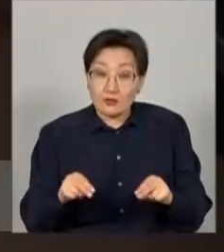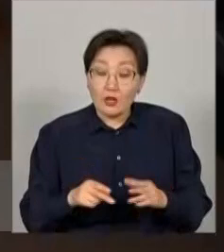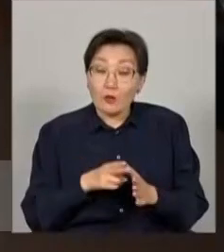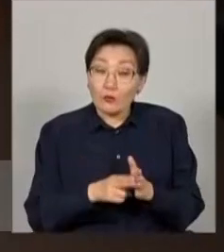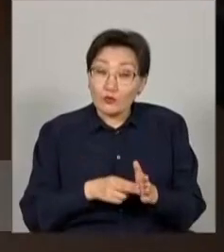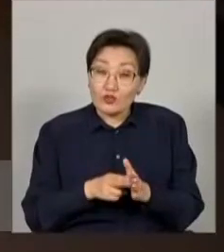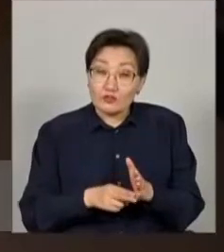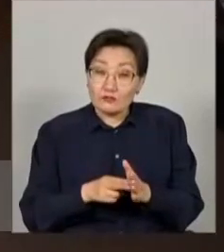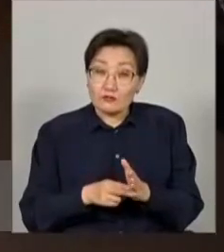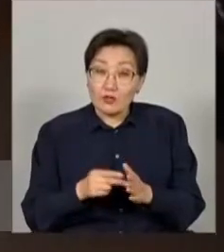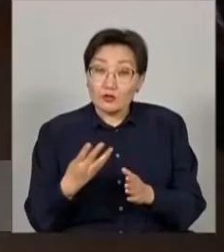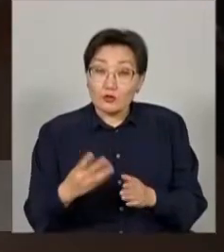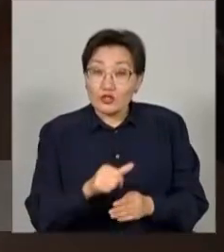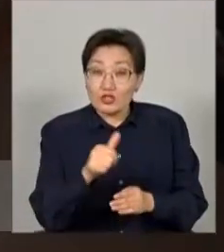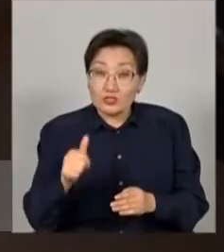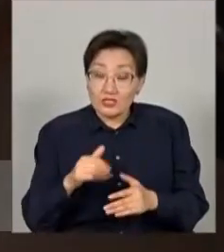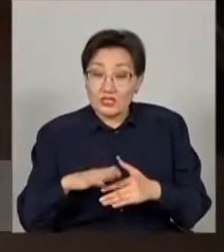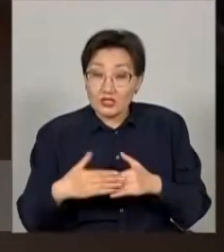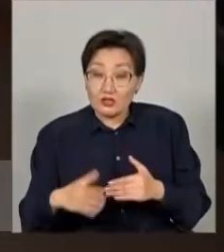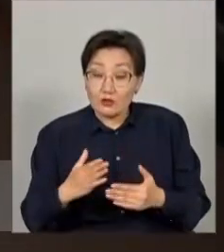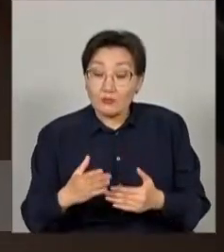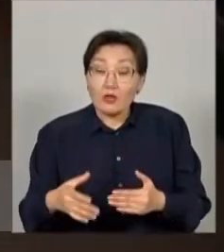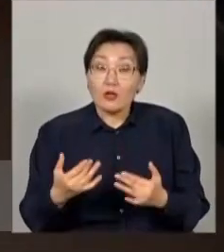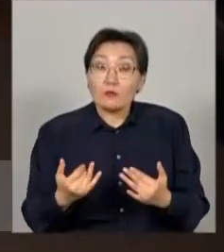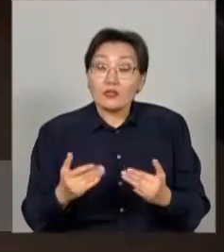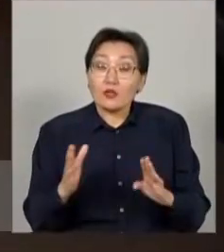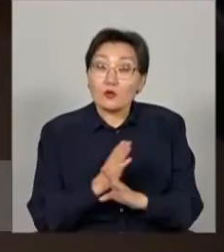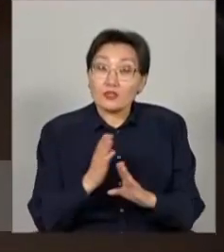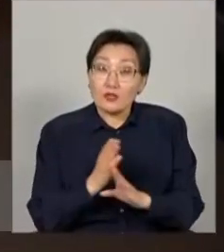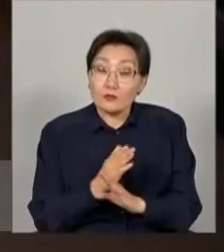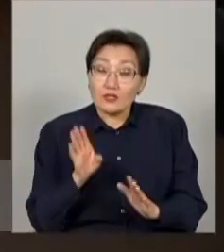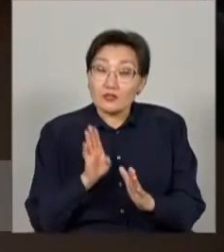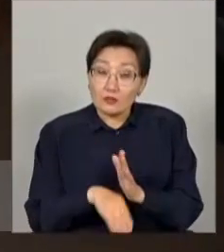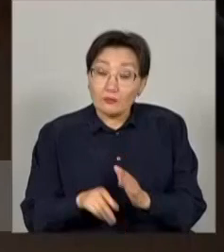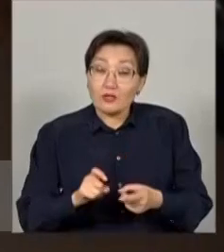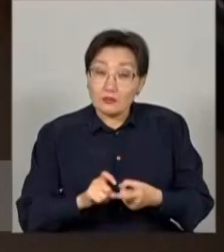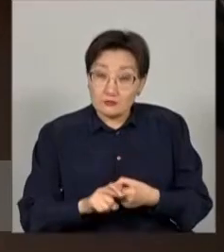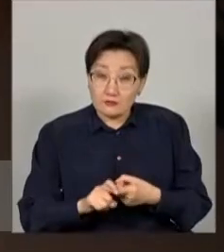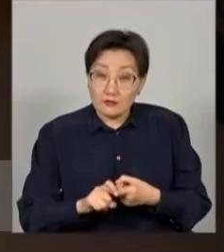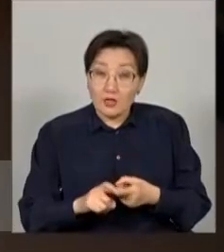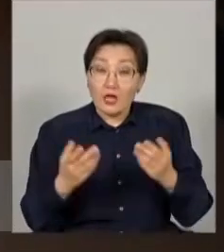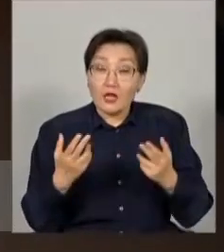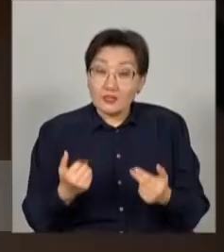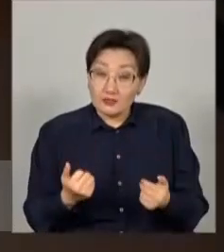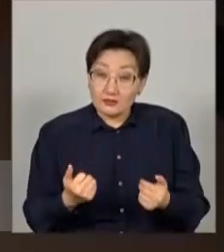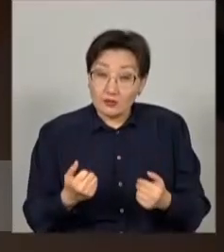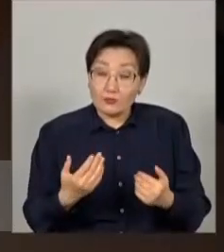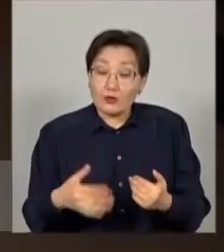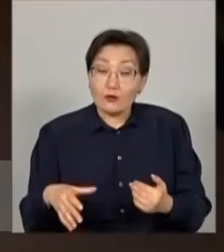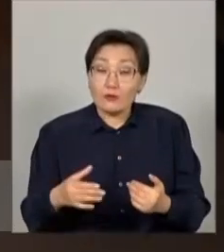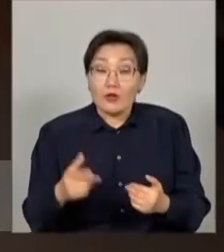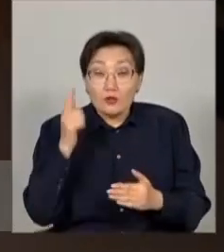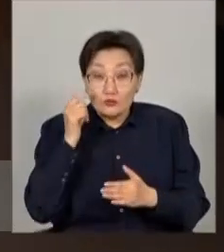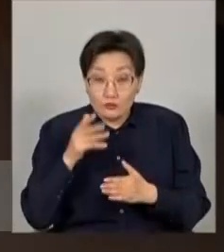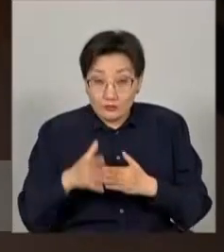поезды 4 сағатқа кешігіп отыр. Бұның бәрі енді ауа райының қолайсыздығына байланысты. Әрине, оның бәрін